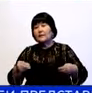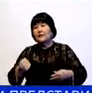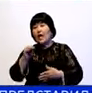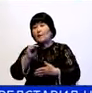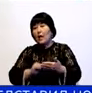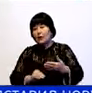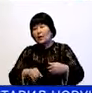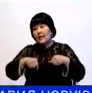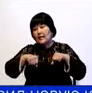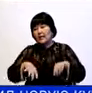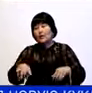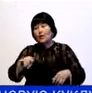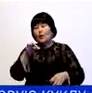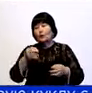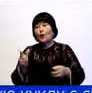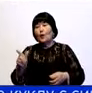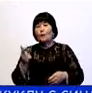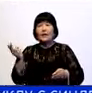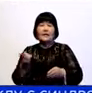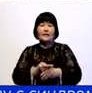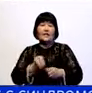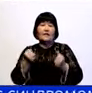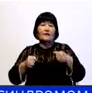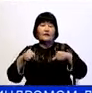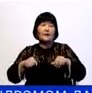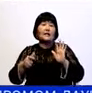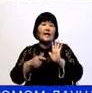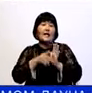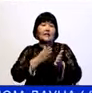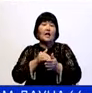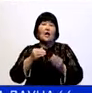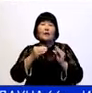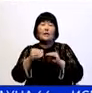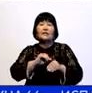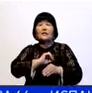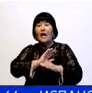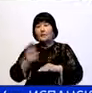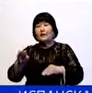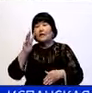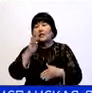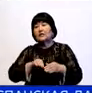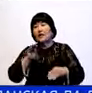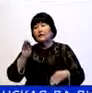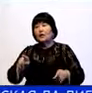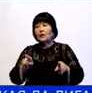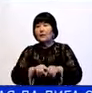протокол. Решением районного суда оба лишены водительских прав на 7 лет. Машина отправлена на штрафстоянку.